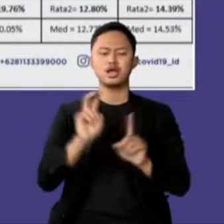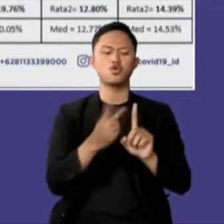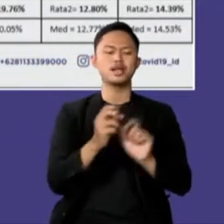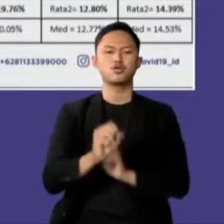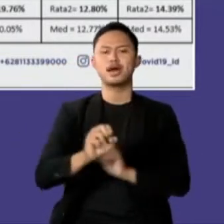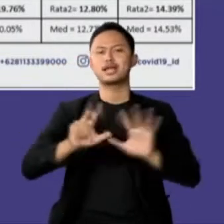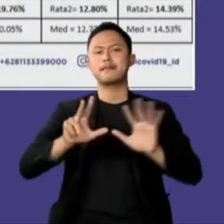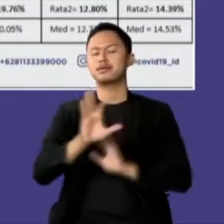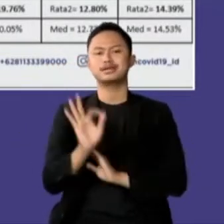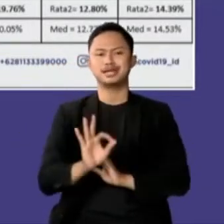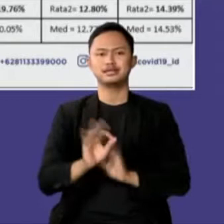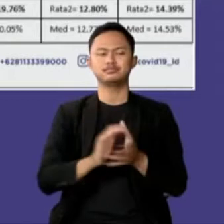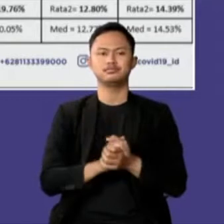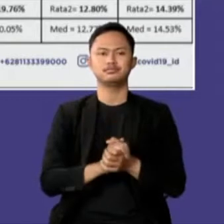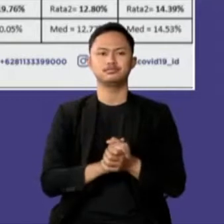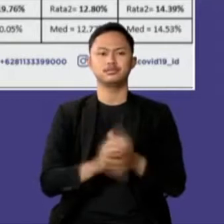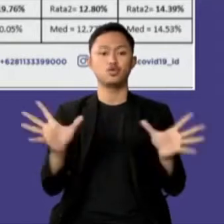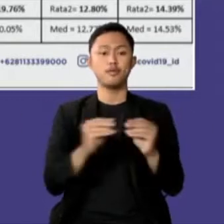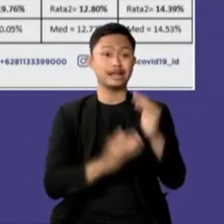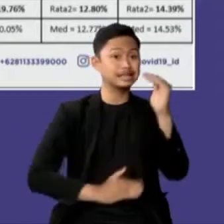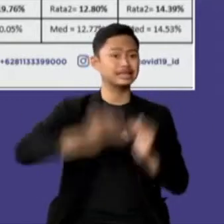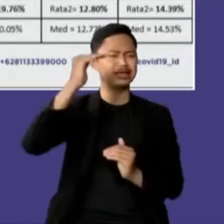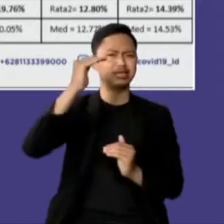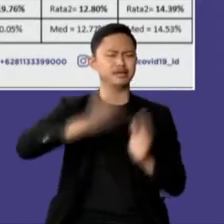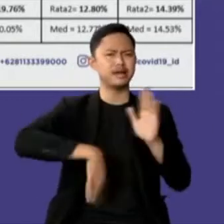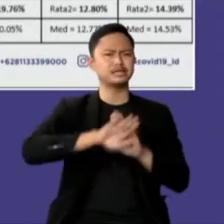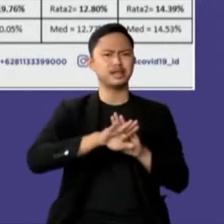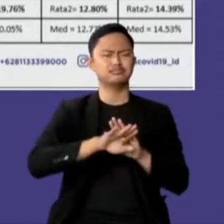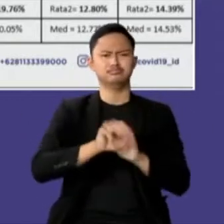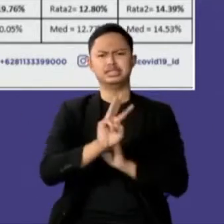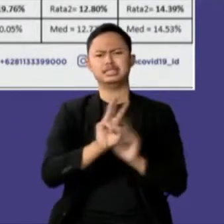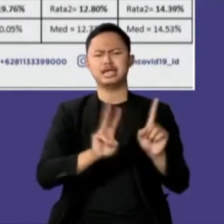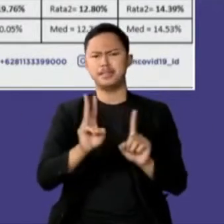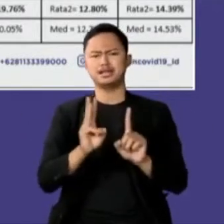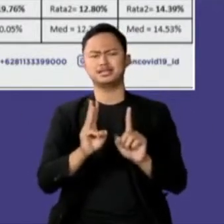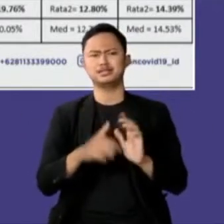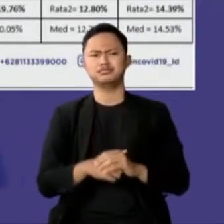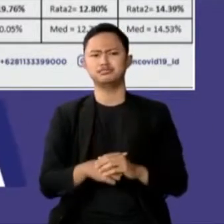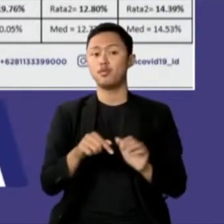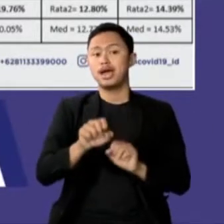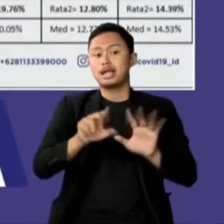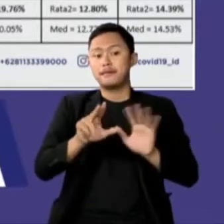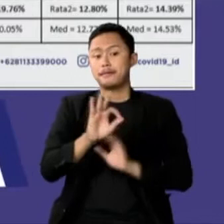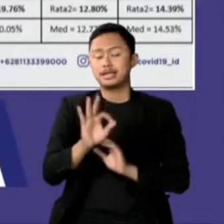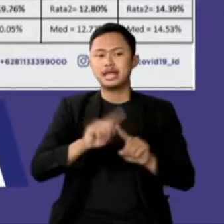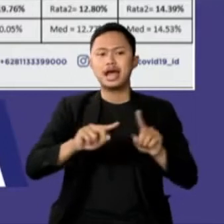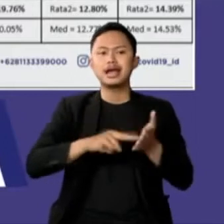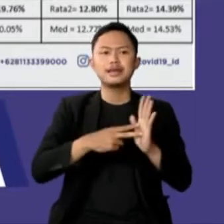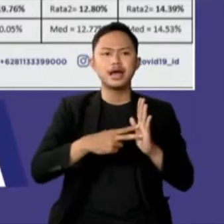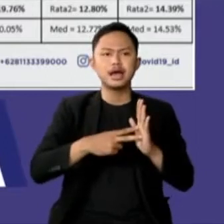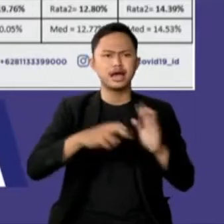persen dengan angka tertinggi mencapai 13,7 8 jadi rata-rata kasus aktif ini sudah